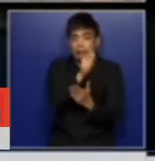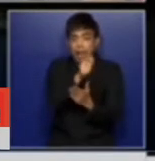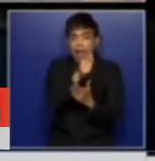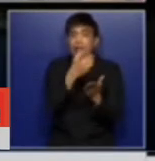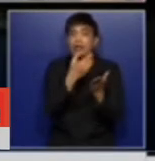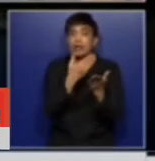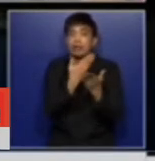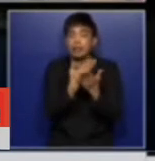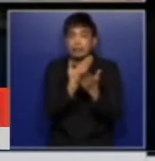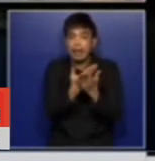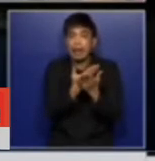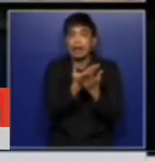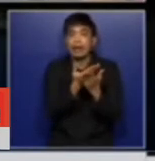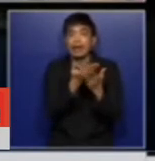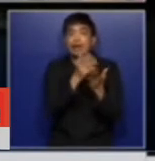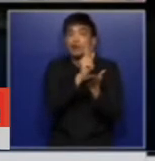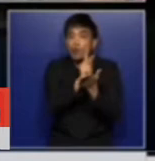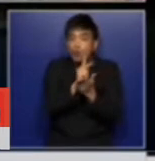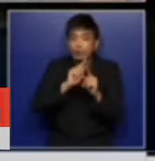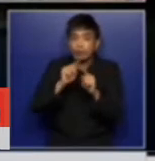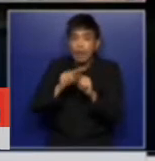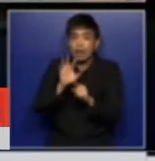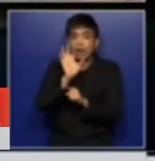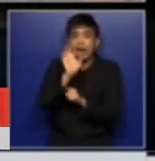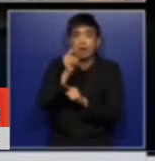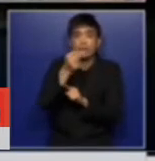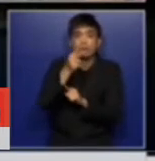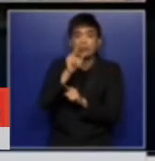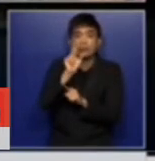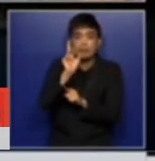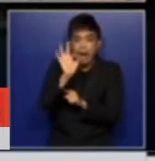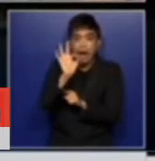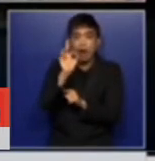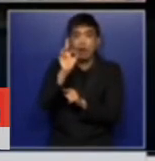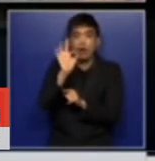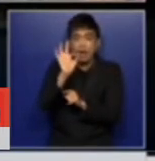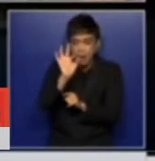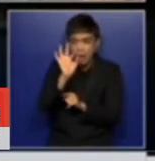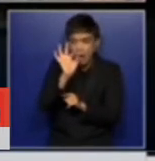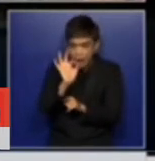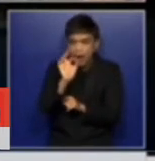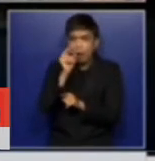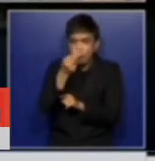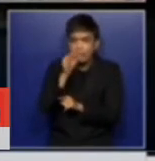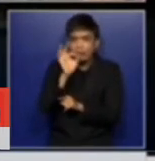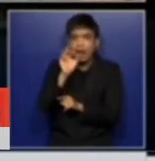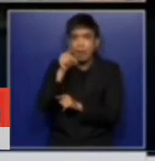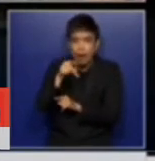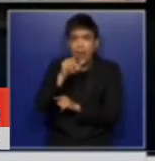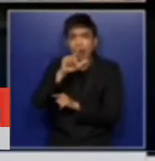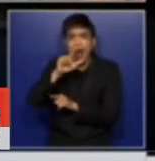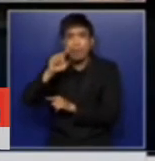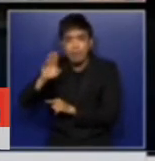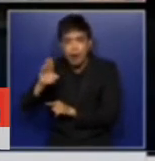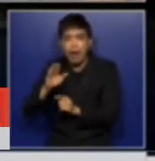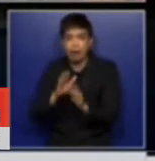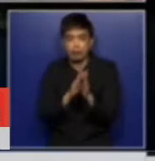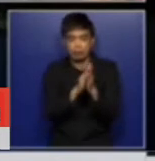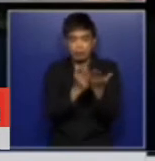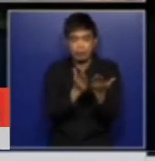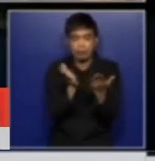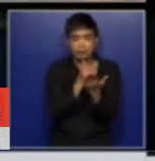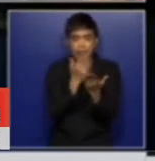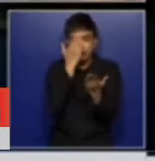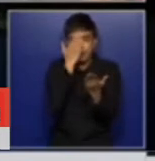กู้อีก 99,000 ล้านบาทคิดเป็นร้อยละ3นะครับก็ปรากฏตามรายละเอียดอยู่ในหน้า5ของงบประมาณโดย